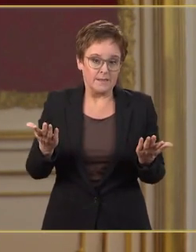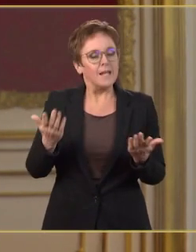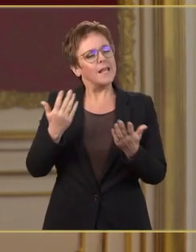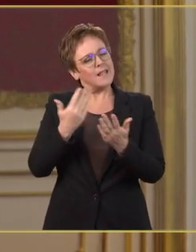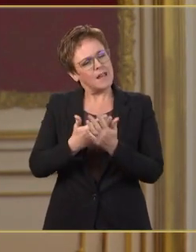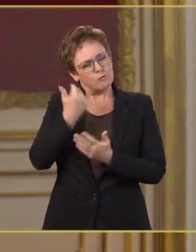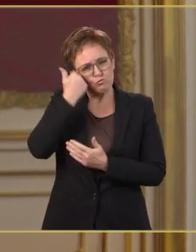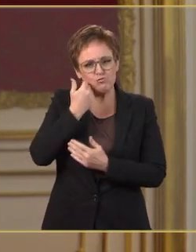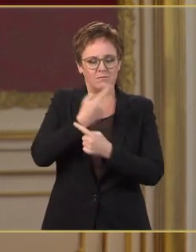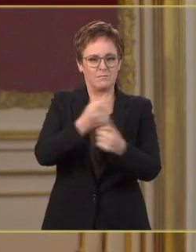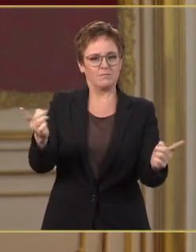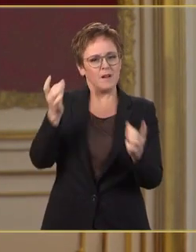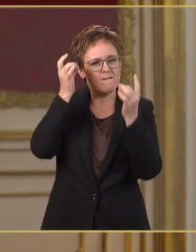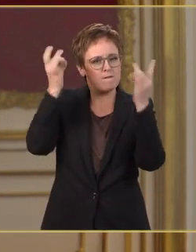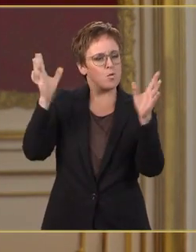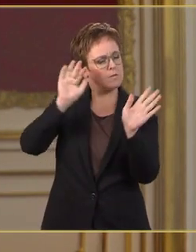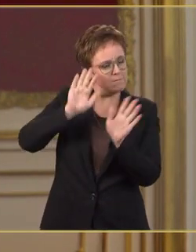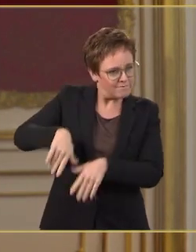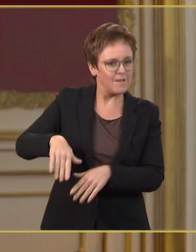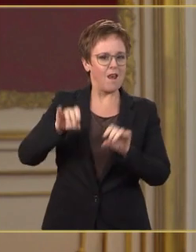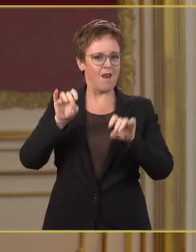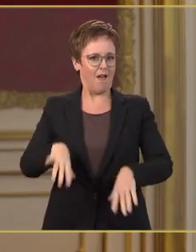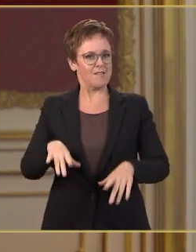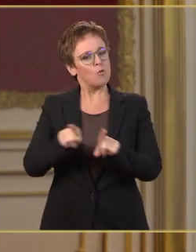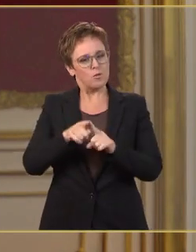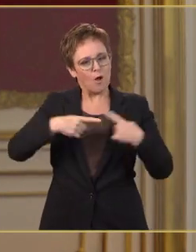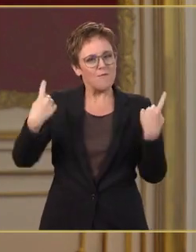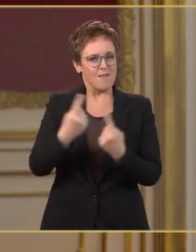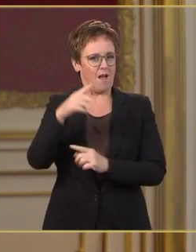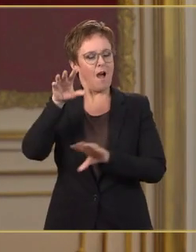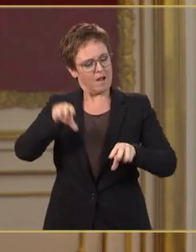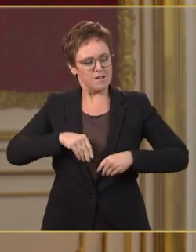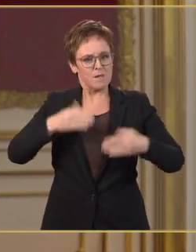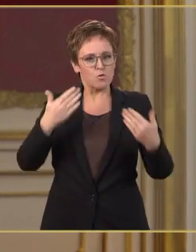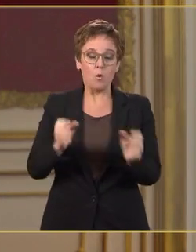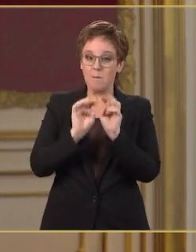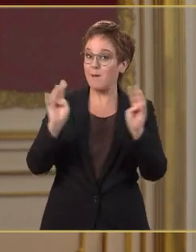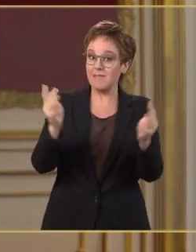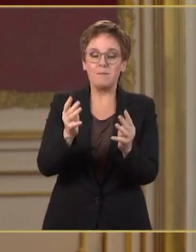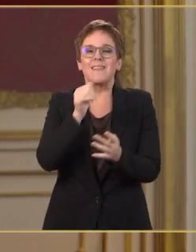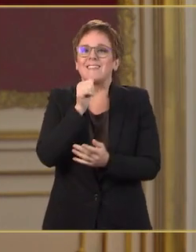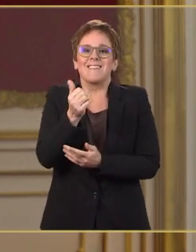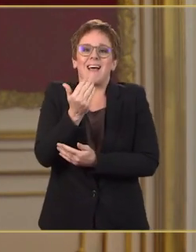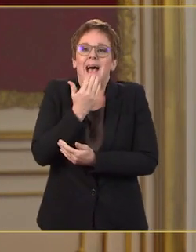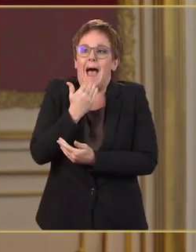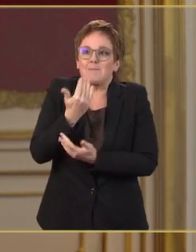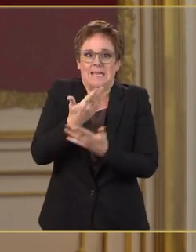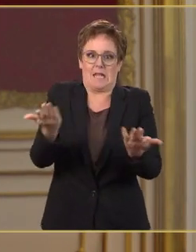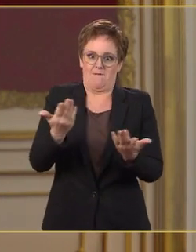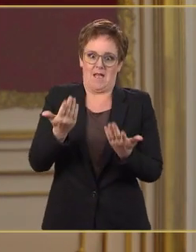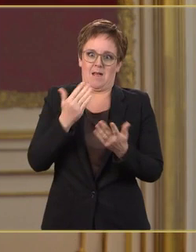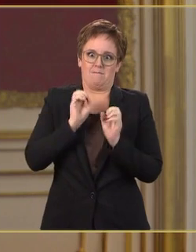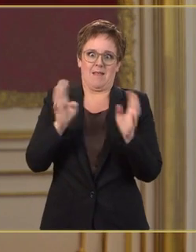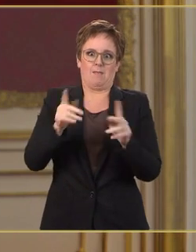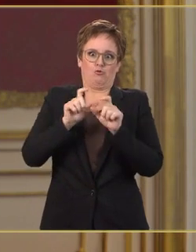wäre es wenn wir die wut einfach sein lassen würden und zur kenntnis nehmen dass diese pandemie nicht die absicht von irgendjemandem